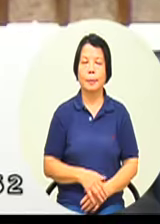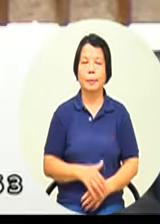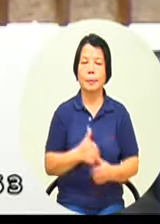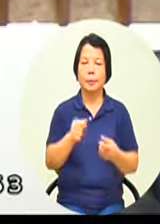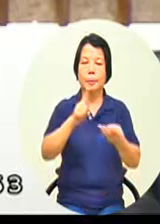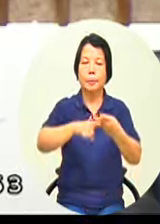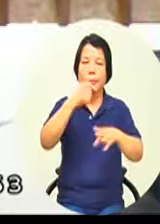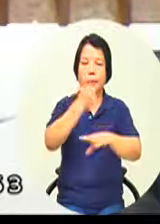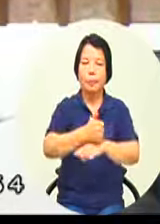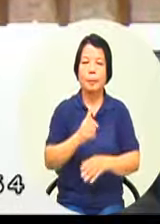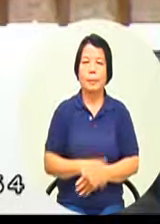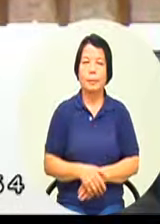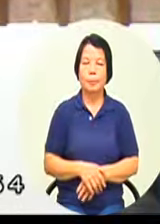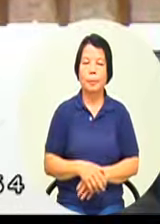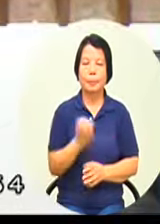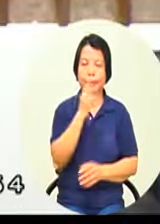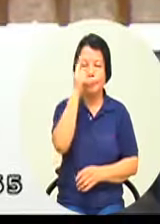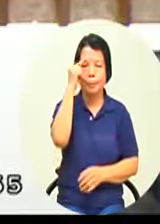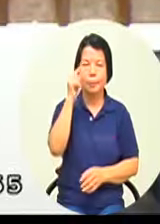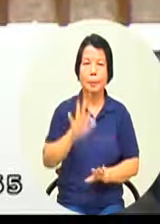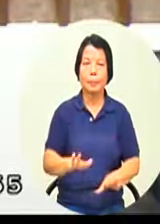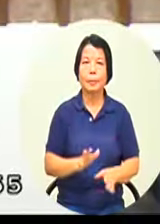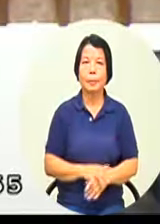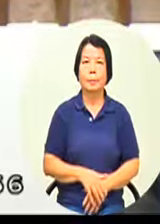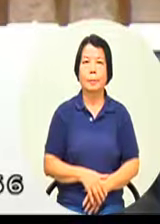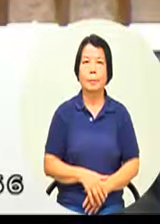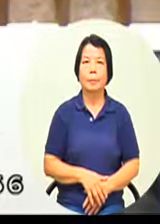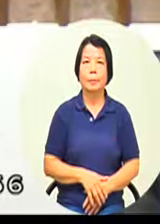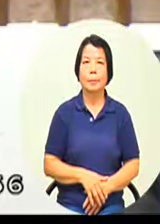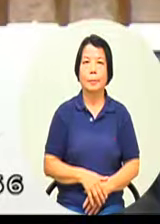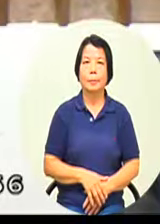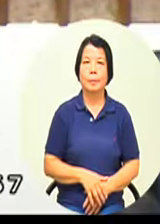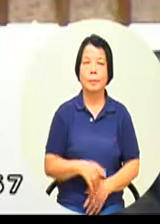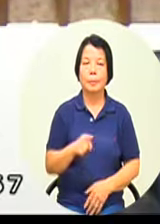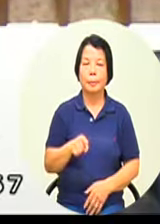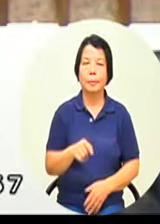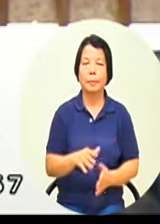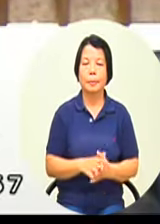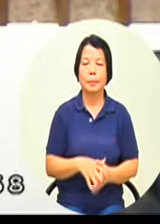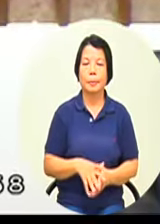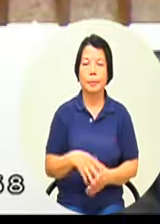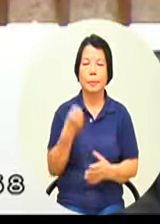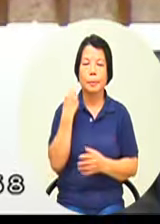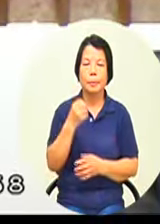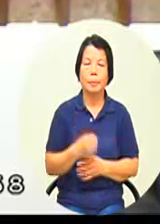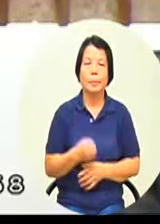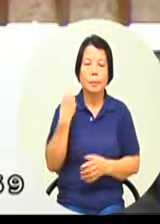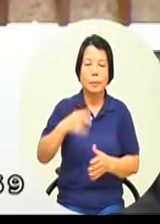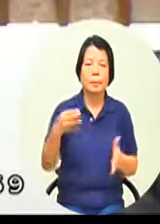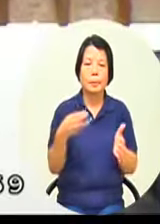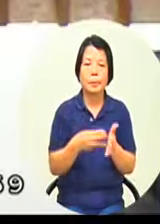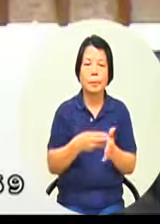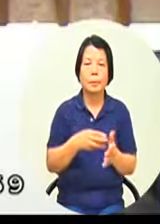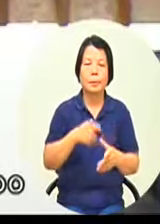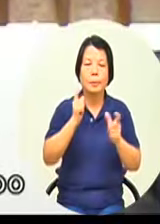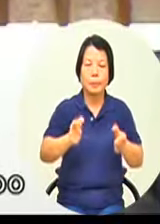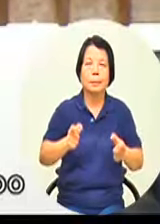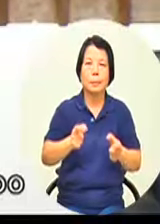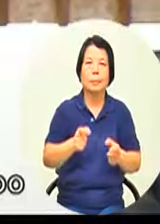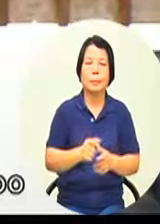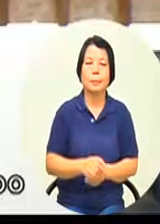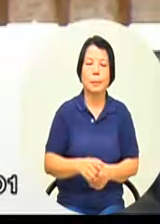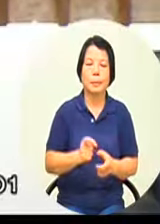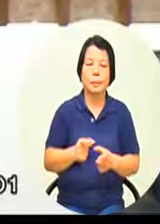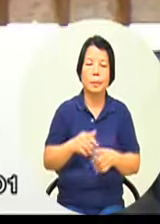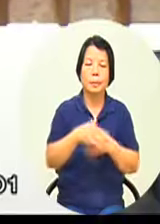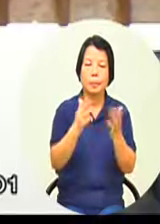谢谢主席哦，拍摄。那这样子的话，哦，就是说这个部分在新达港渔港办理，然后新达